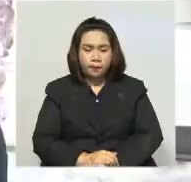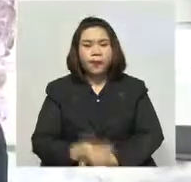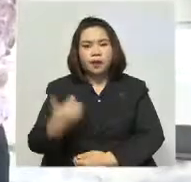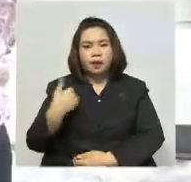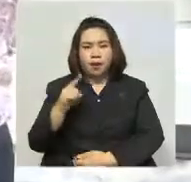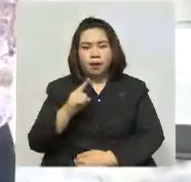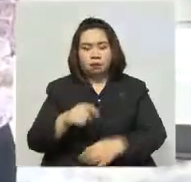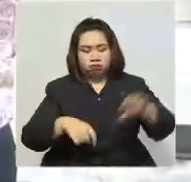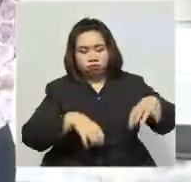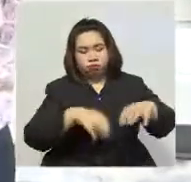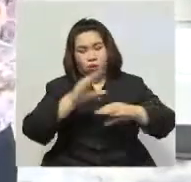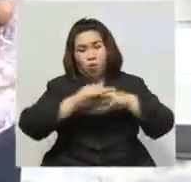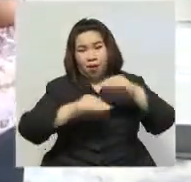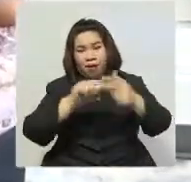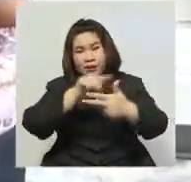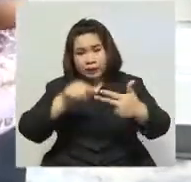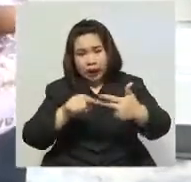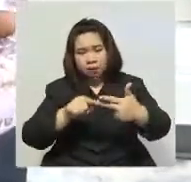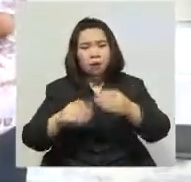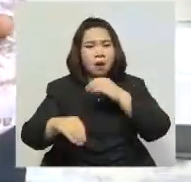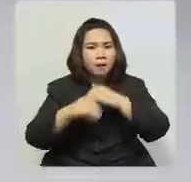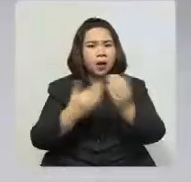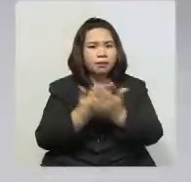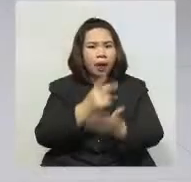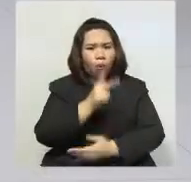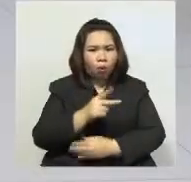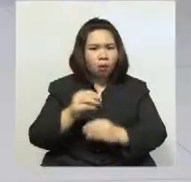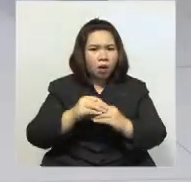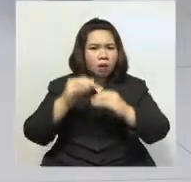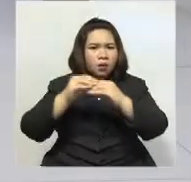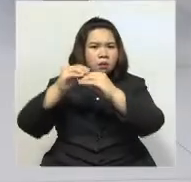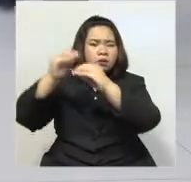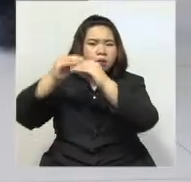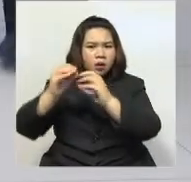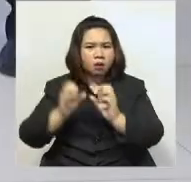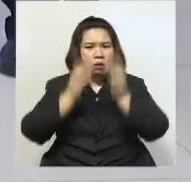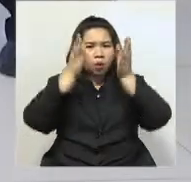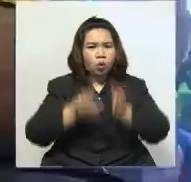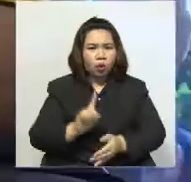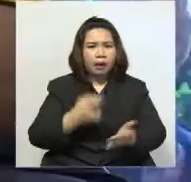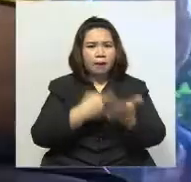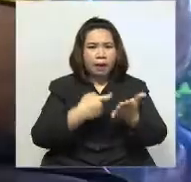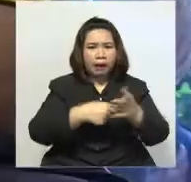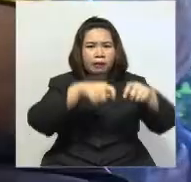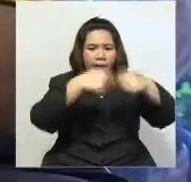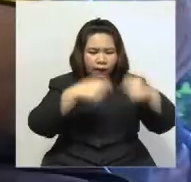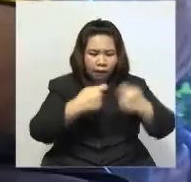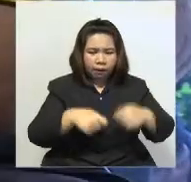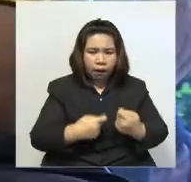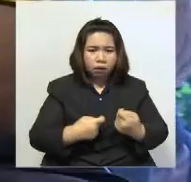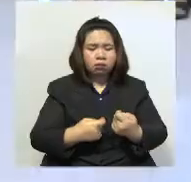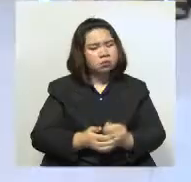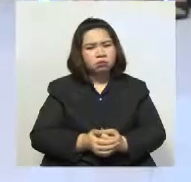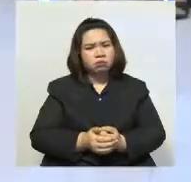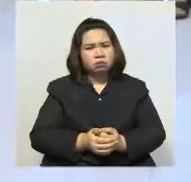นอกจากนี้ทั้ง3โครงการยังมีการเพิ่มวงเงินการกู้มากขึ้นเรื่อยๆเพื่อให้ครูผู้กู้ถูกหักเบี้ยประกันมากขึ้นตามวงเงิน